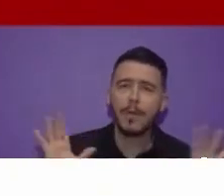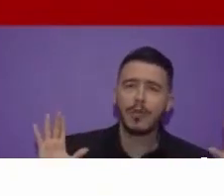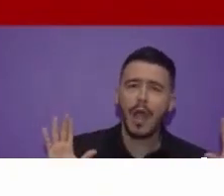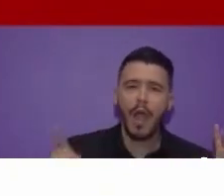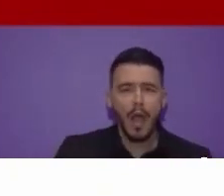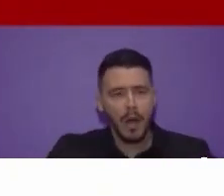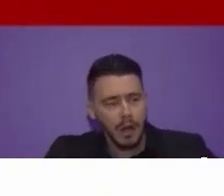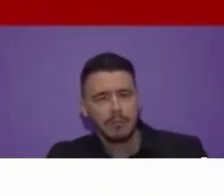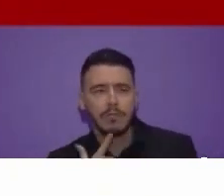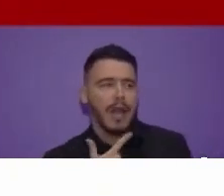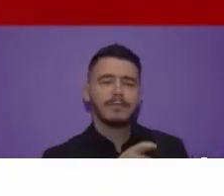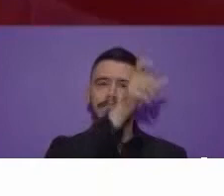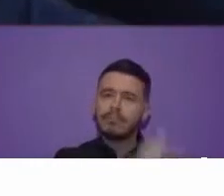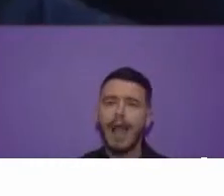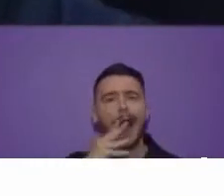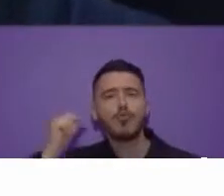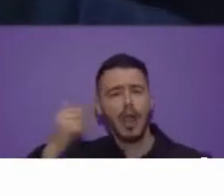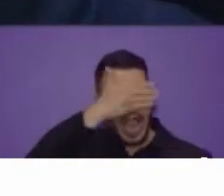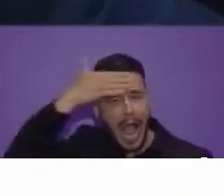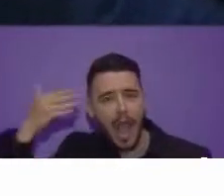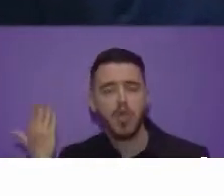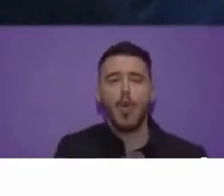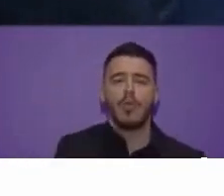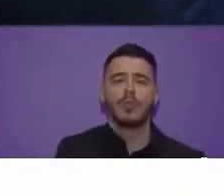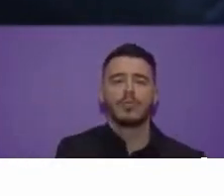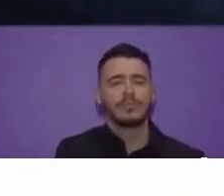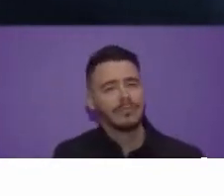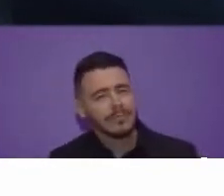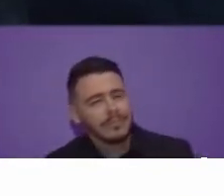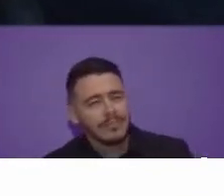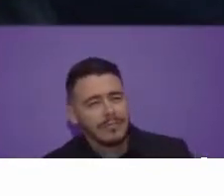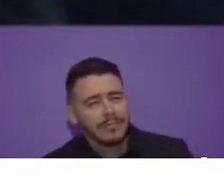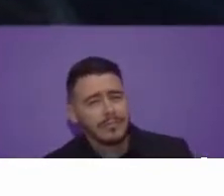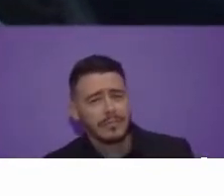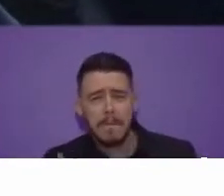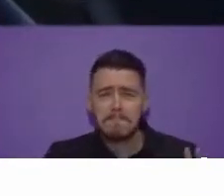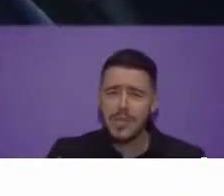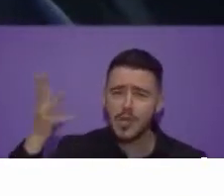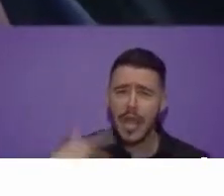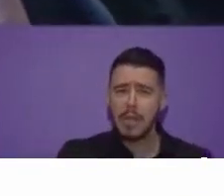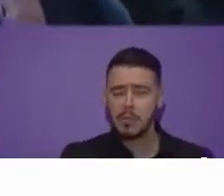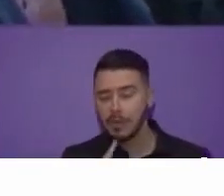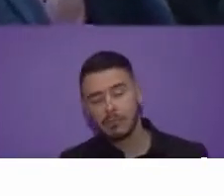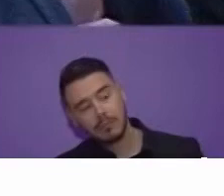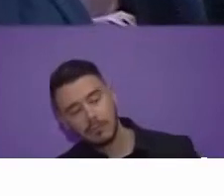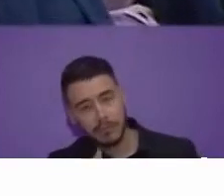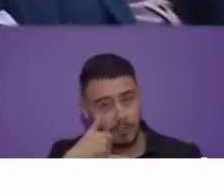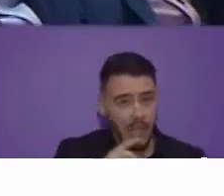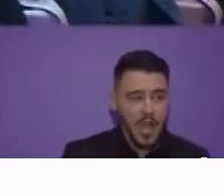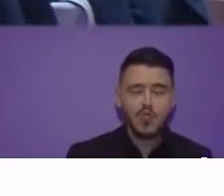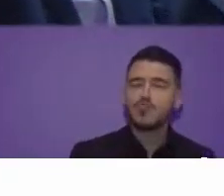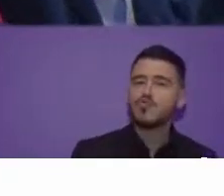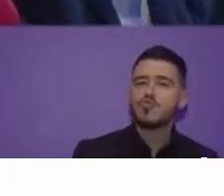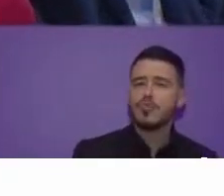εθνικός λόγος για τις παρακολουθήσεις, τότε προς τι ο ίδιος επικαλέστηκε εθνικό